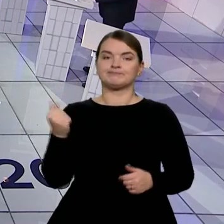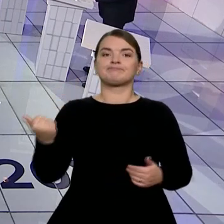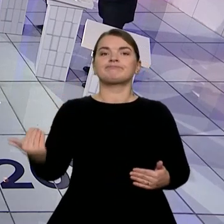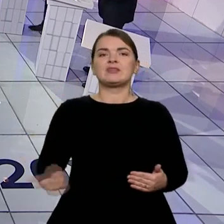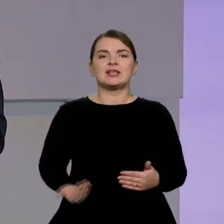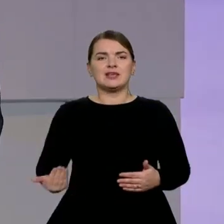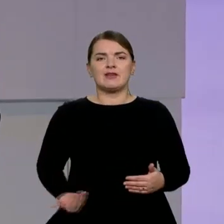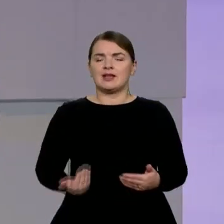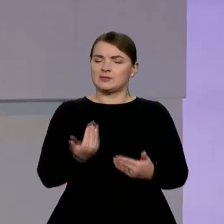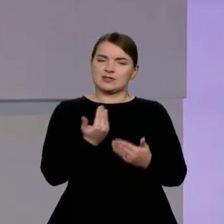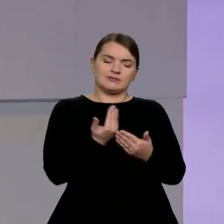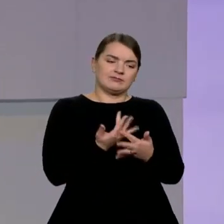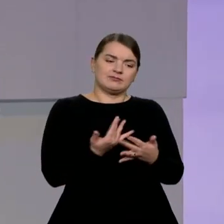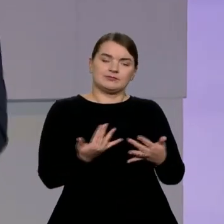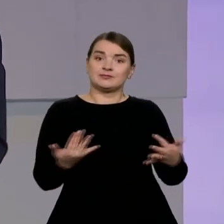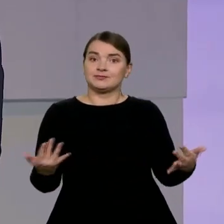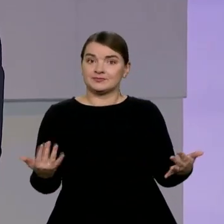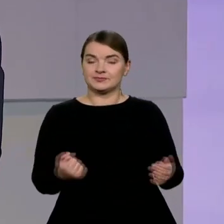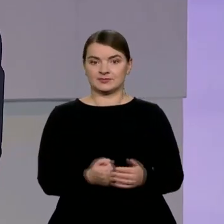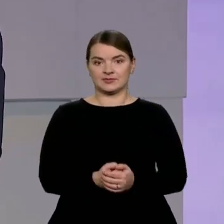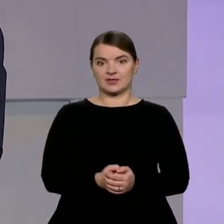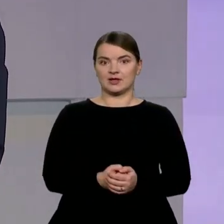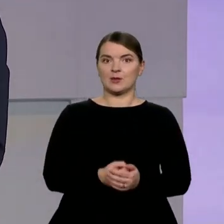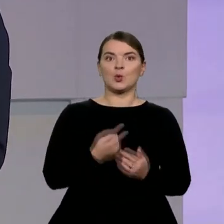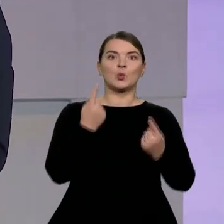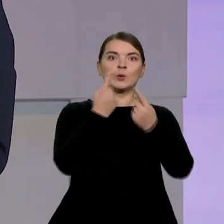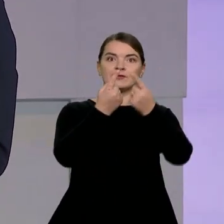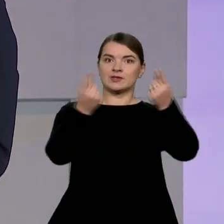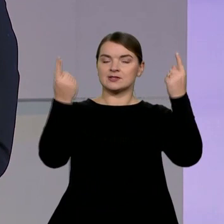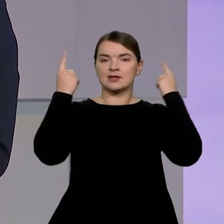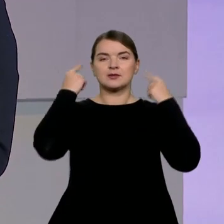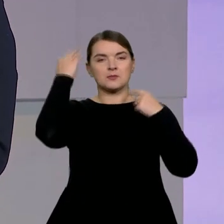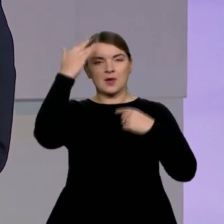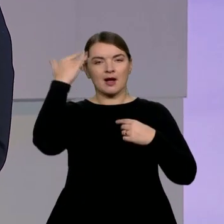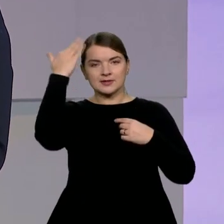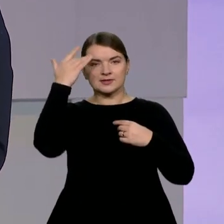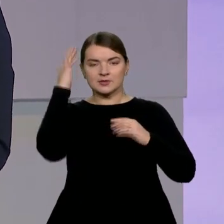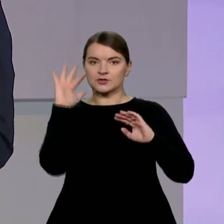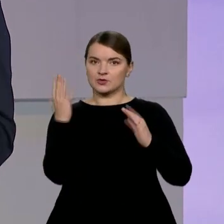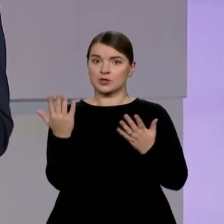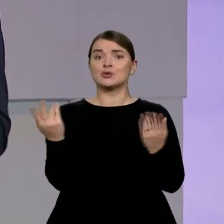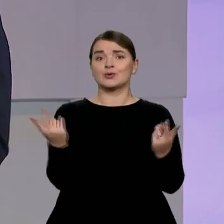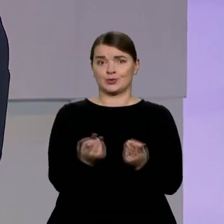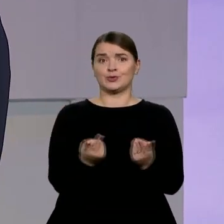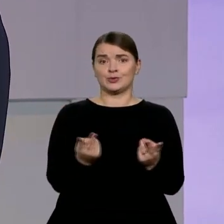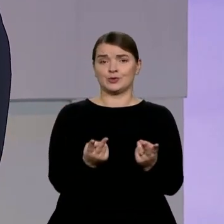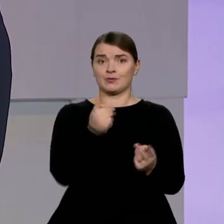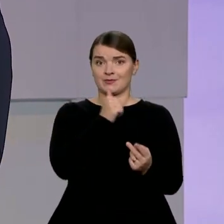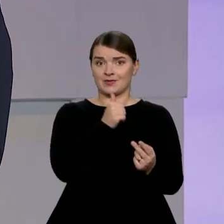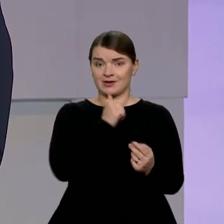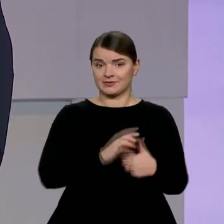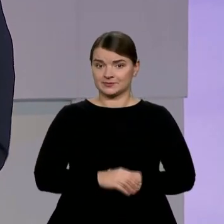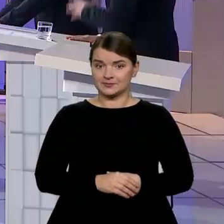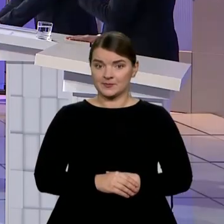visai keistų dalykų, bet kad aukštas tas universitetinis mąstymo lygis yra reikalingas, gal pateiksiu pavyzdį. Na, tarkim, šiame